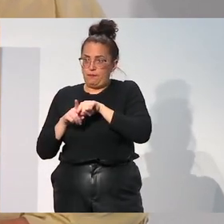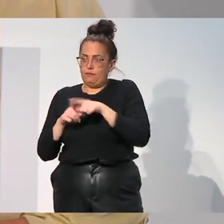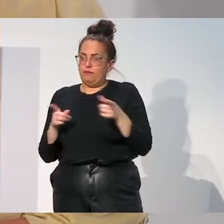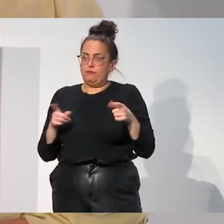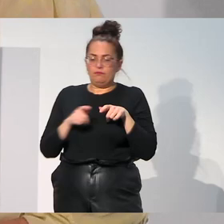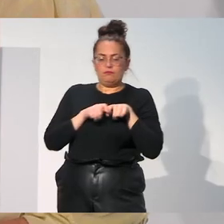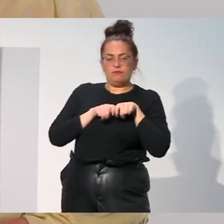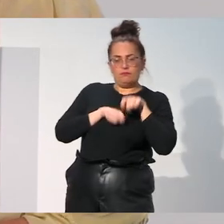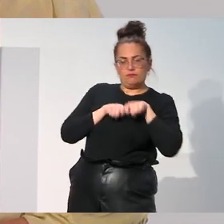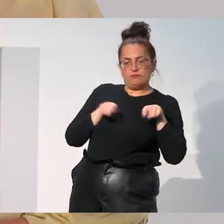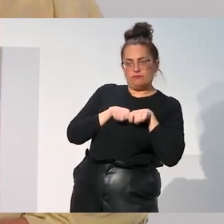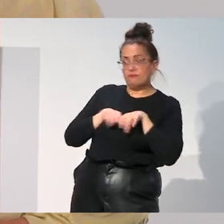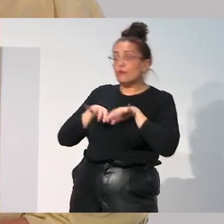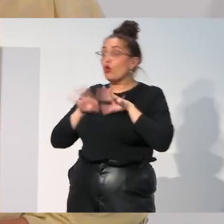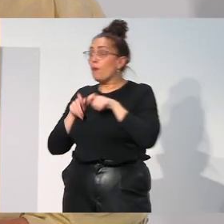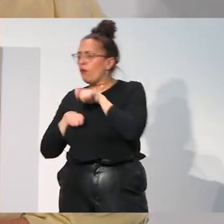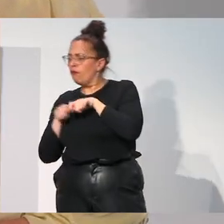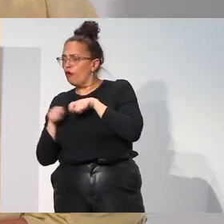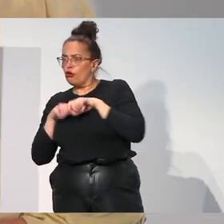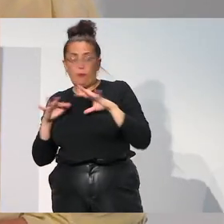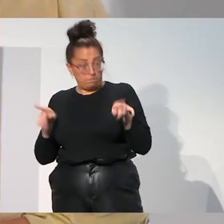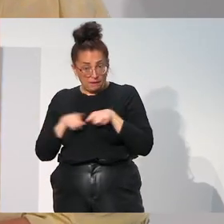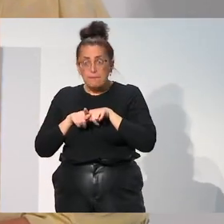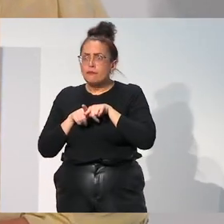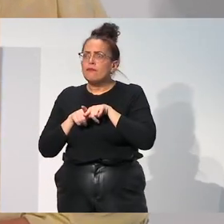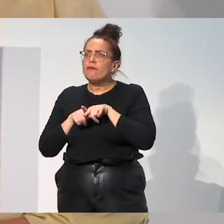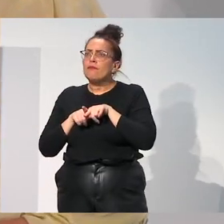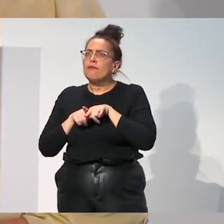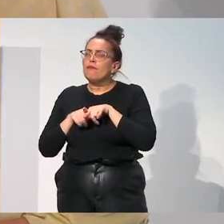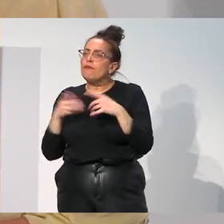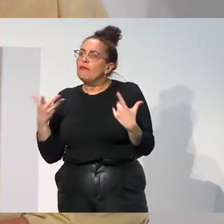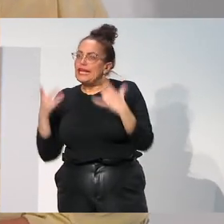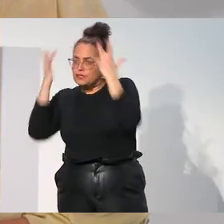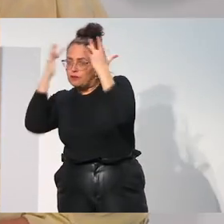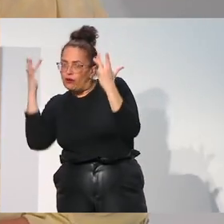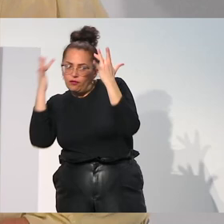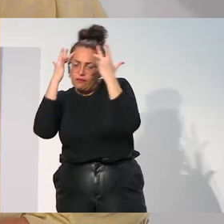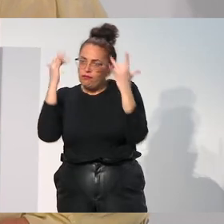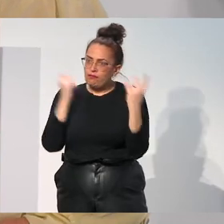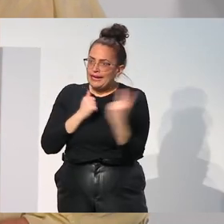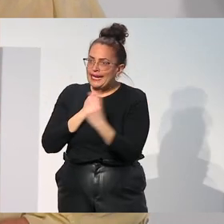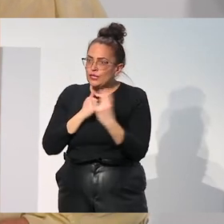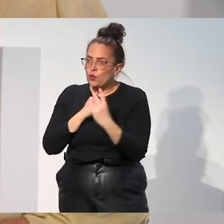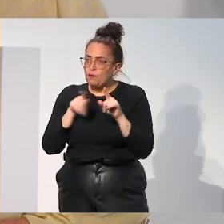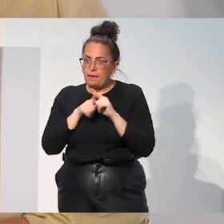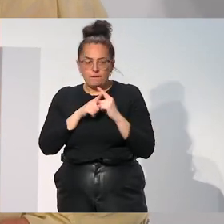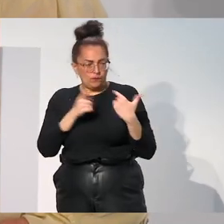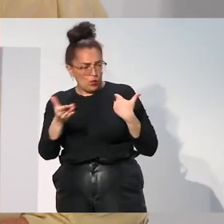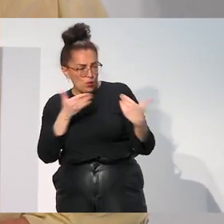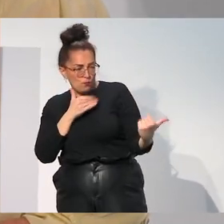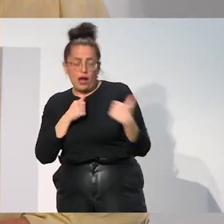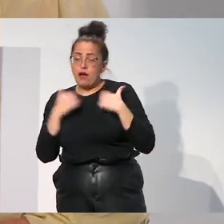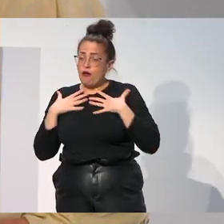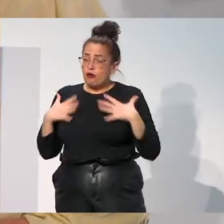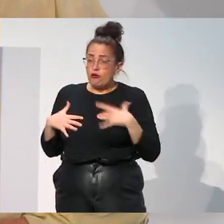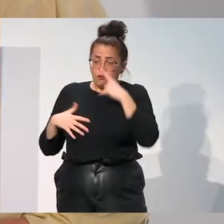et transposaient leur expérience sur celle de l'autre. Leur corps était sensible de la même manière et